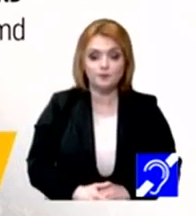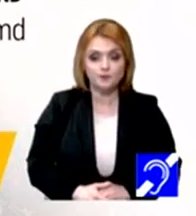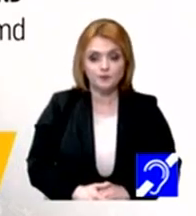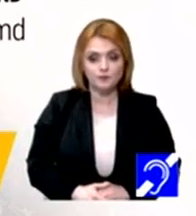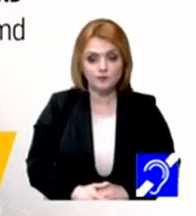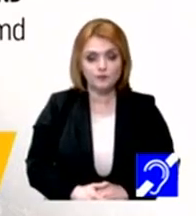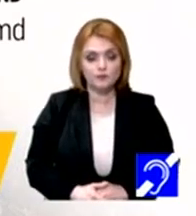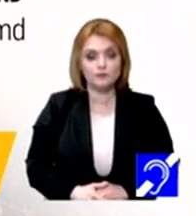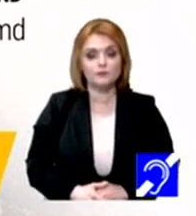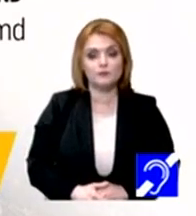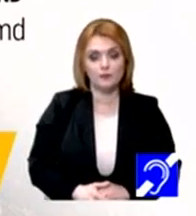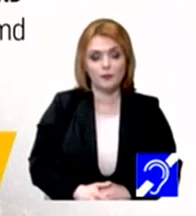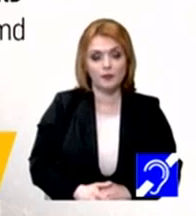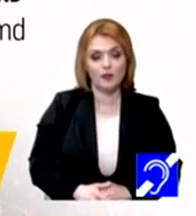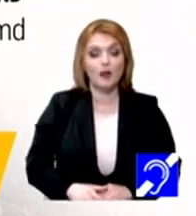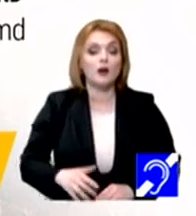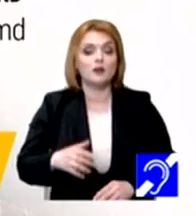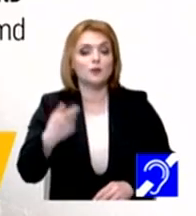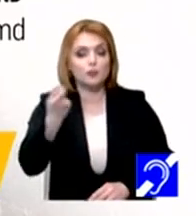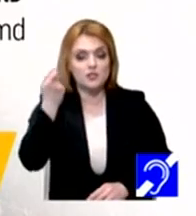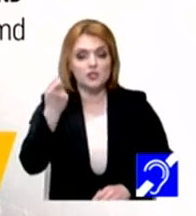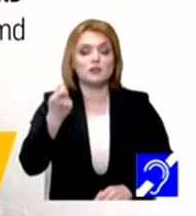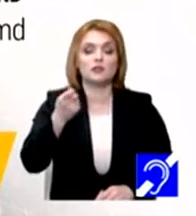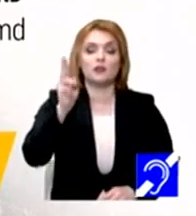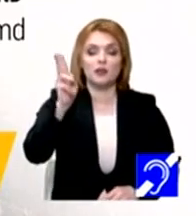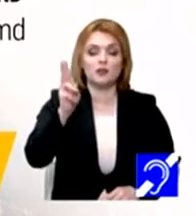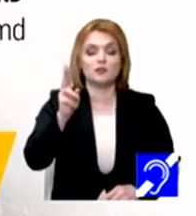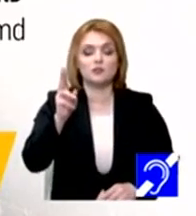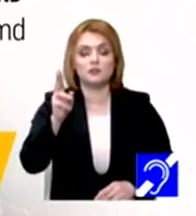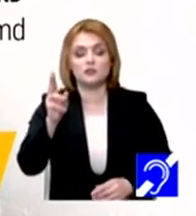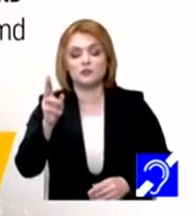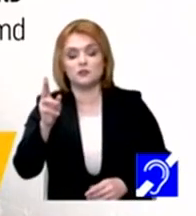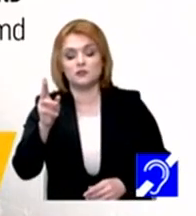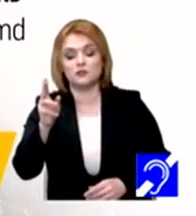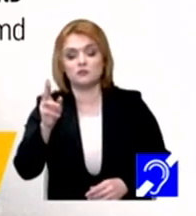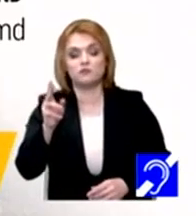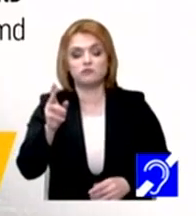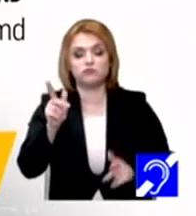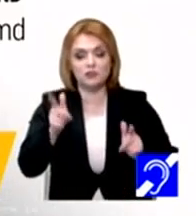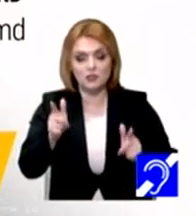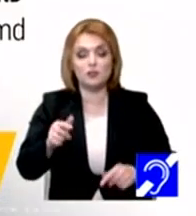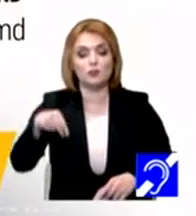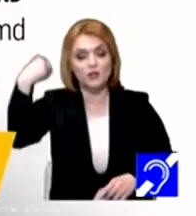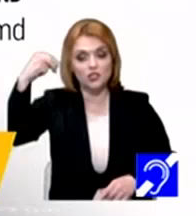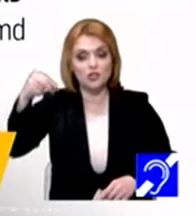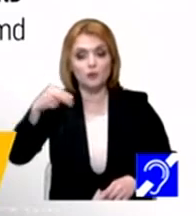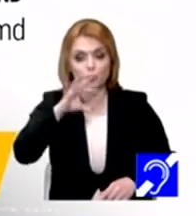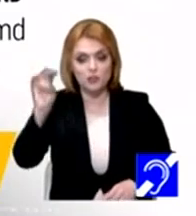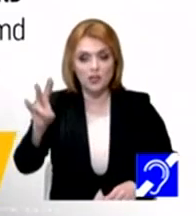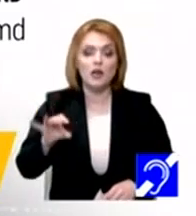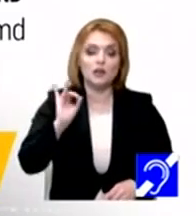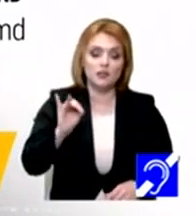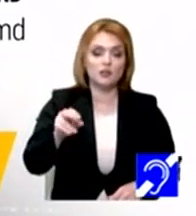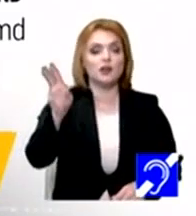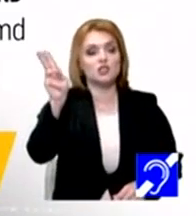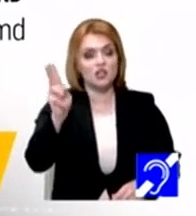o opinie pozitivă față de modul în care Volodymyr Zelensky gestionează acest conflict. În același timp, doar 25%